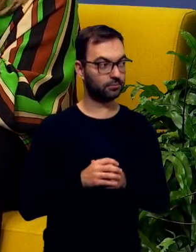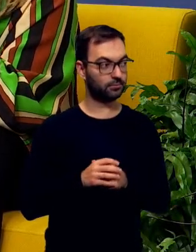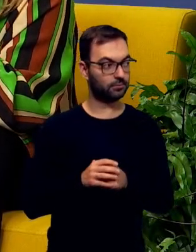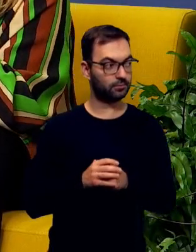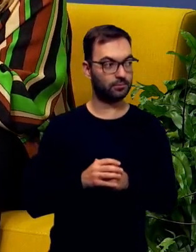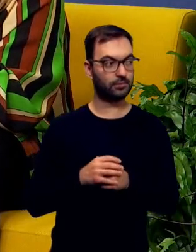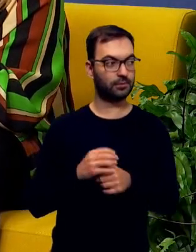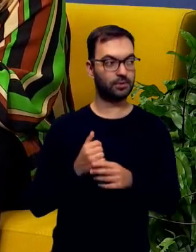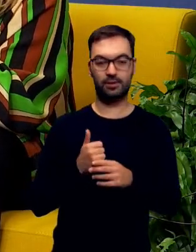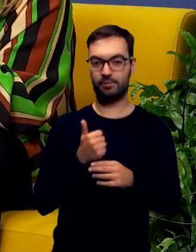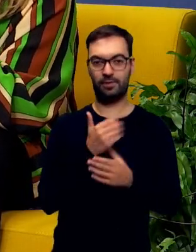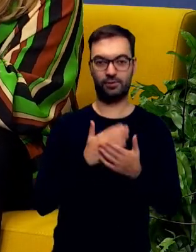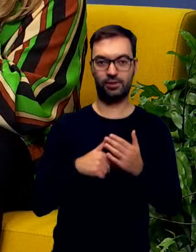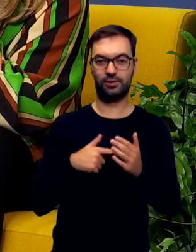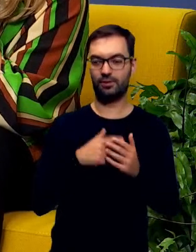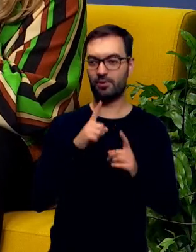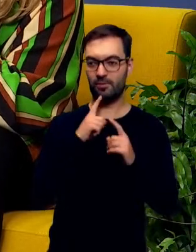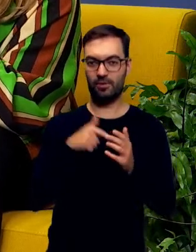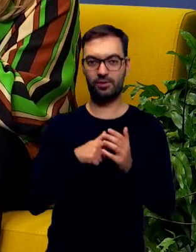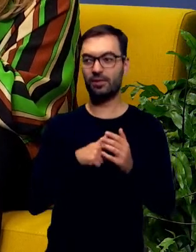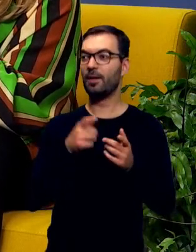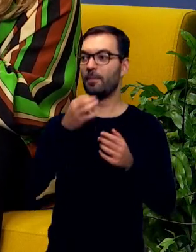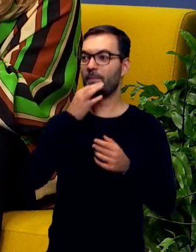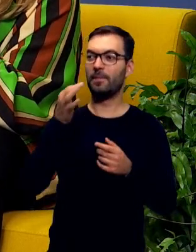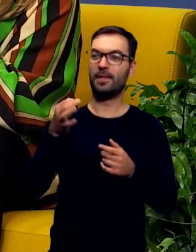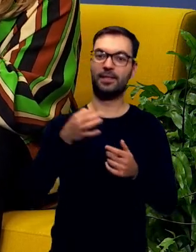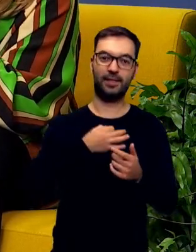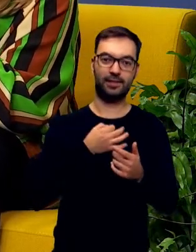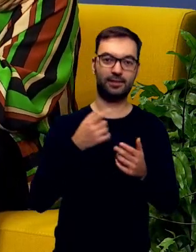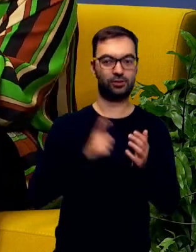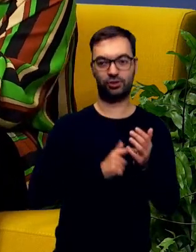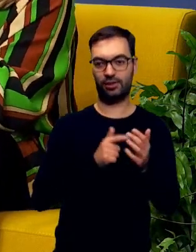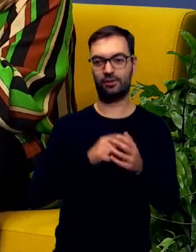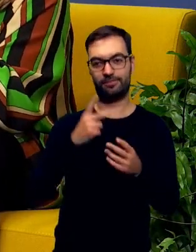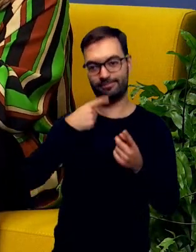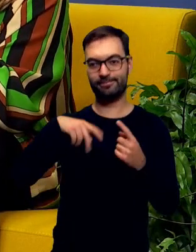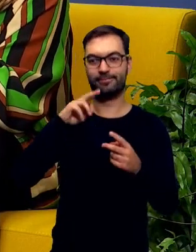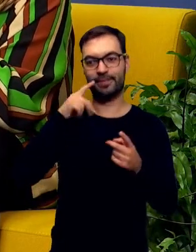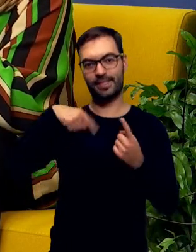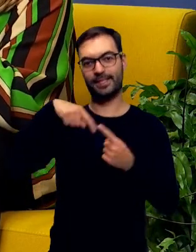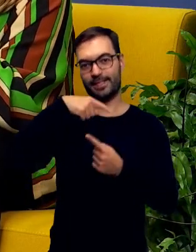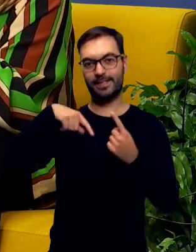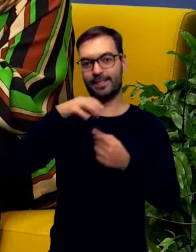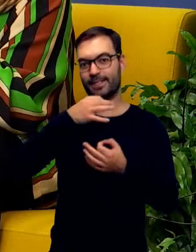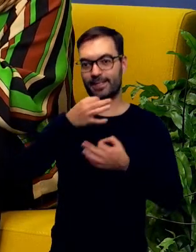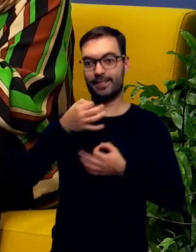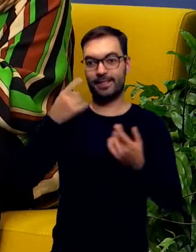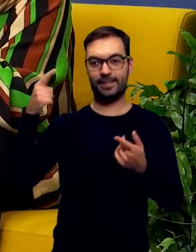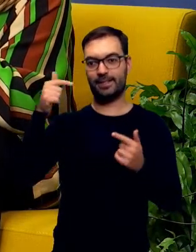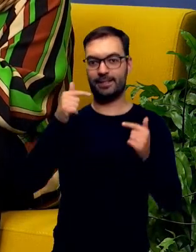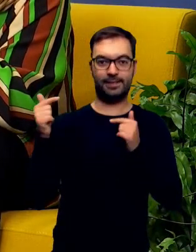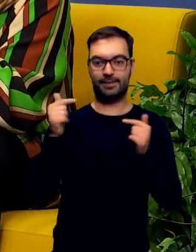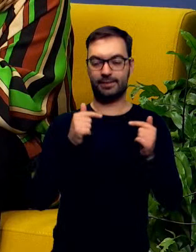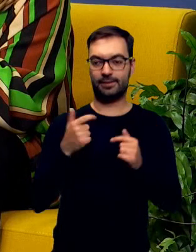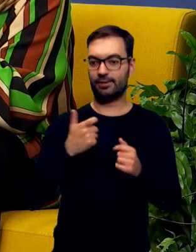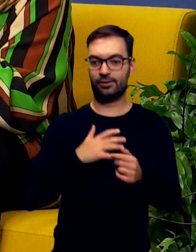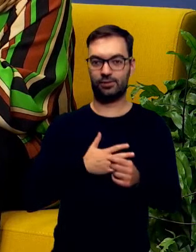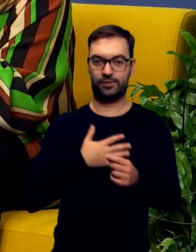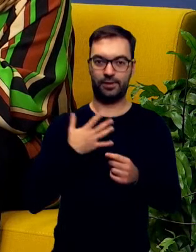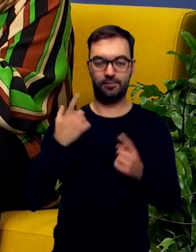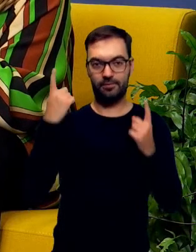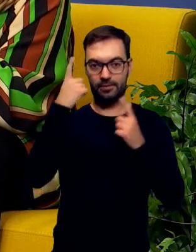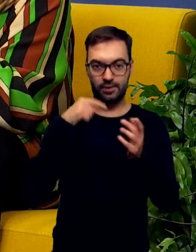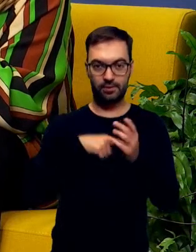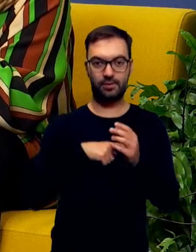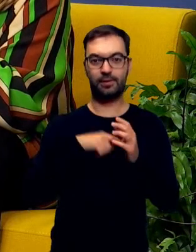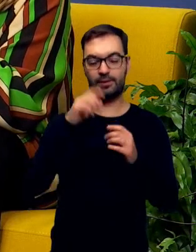Pierwszej powiem części. Tak. Nie, no to jest pytanie, które często wraca. Mhm. Często wraca, ja się nie dziwię, że jest